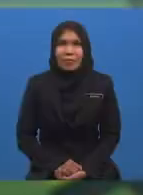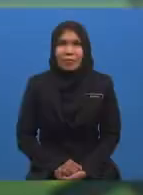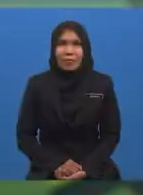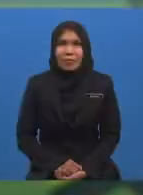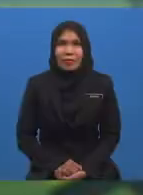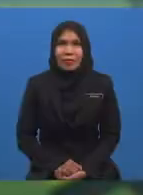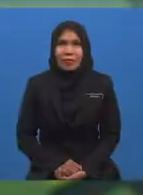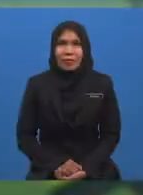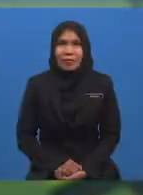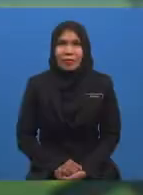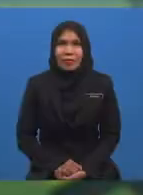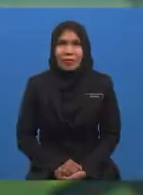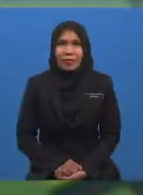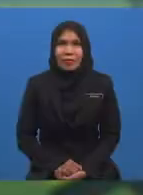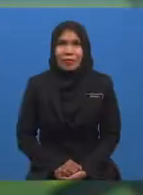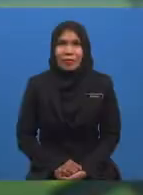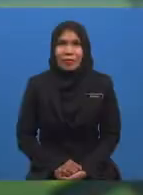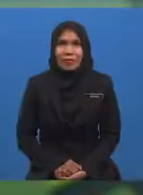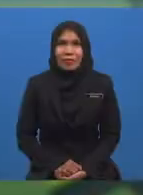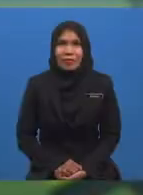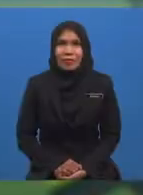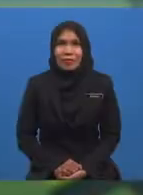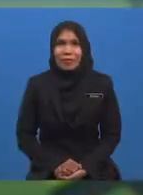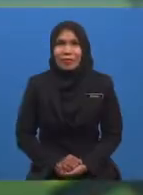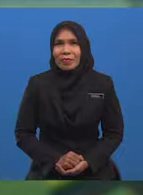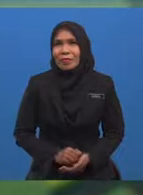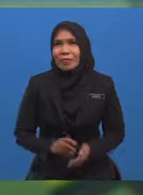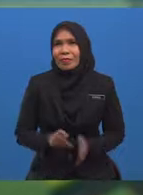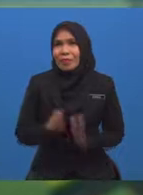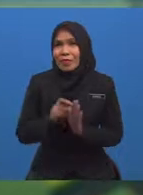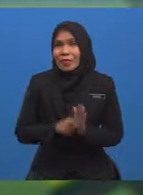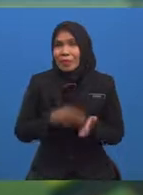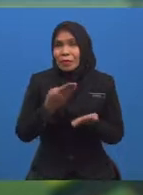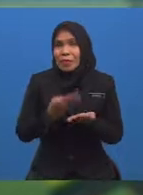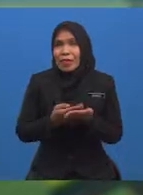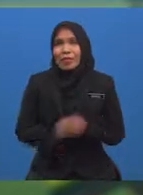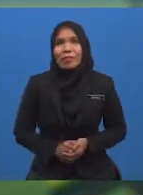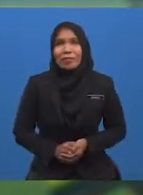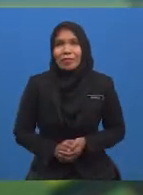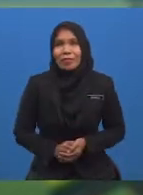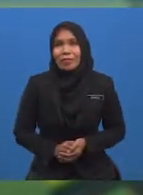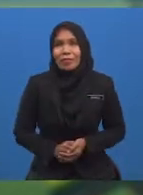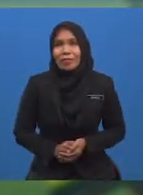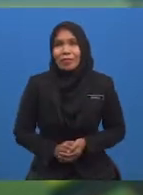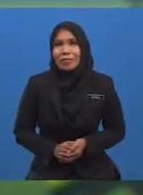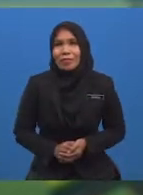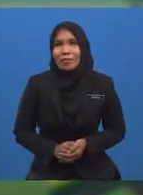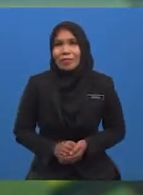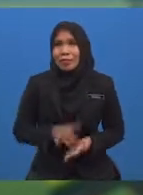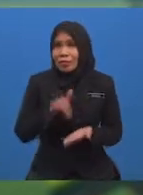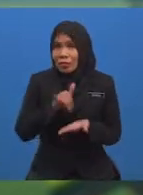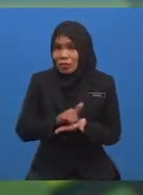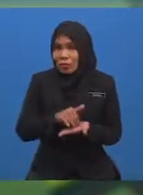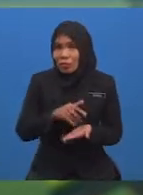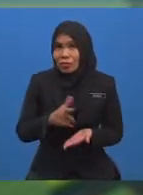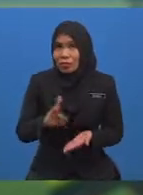Ha, macam mana murid-murid? Menarik kan? Terbaik. Begitulah proses percambahan